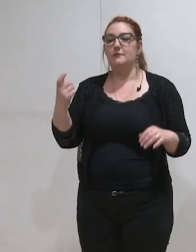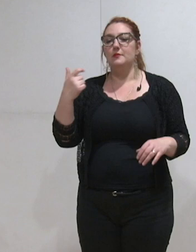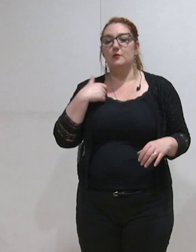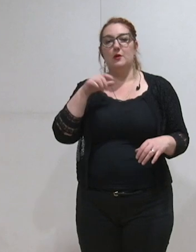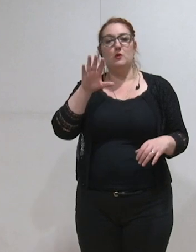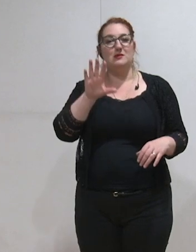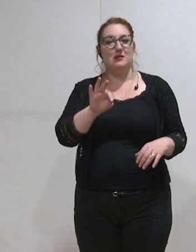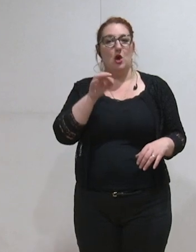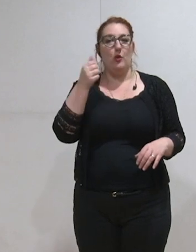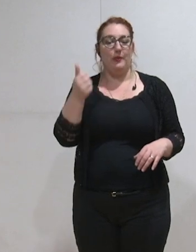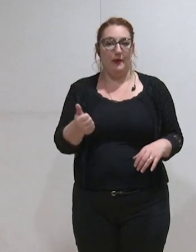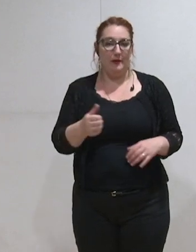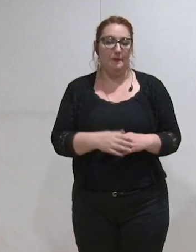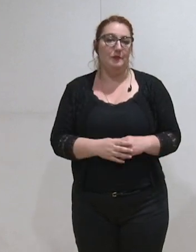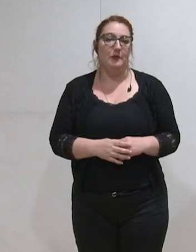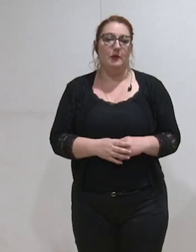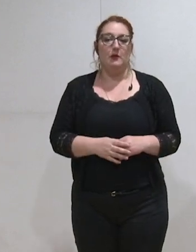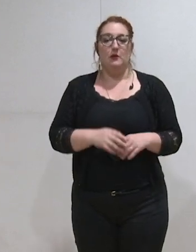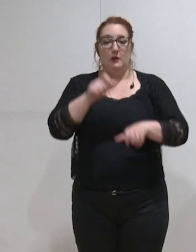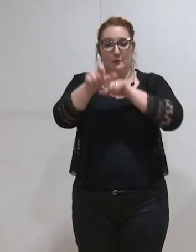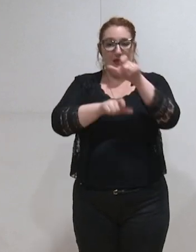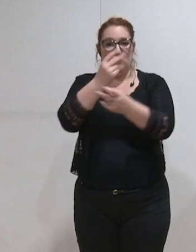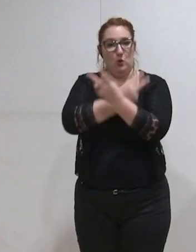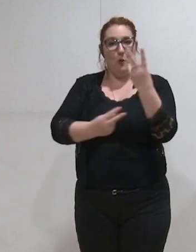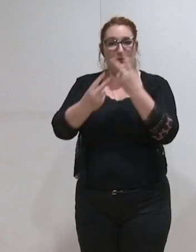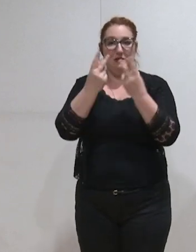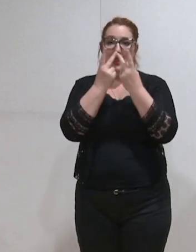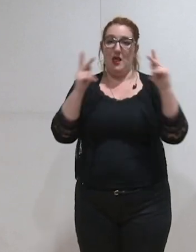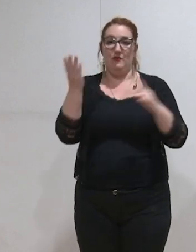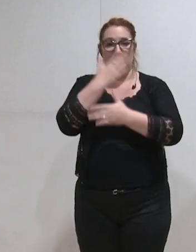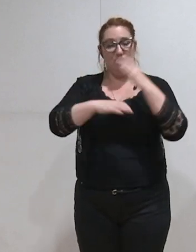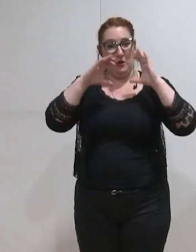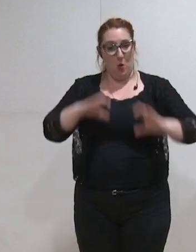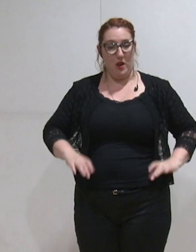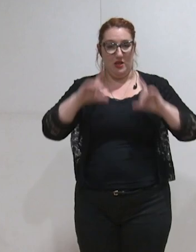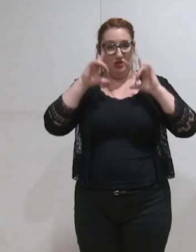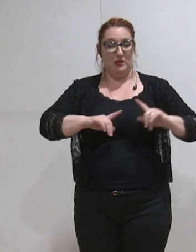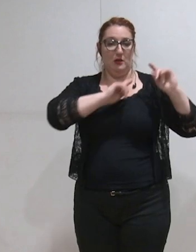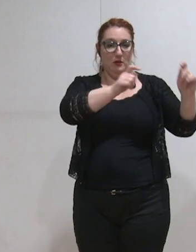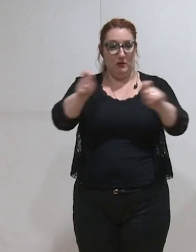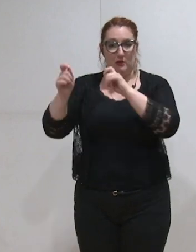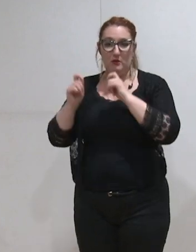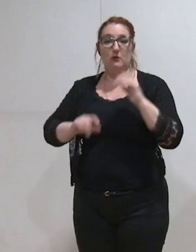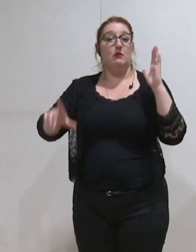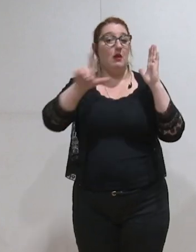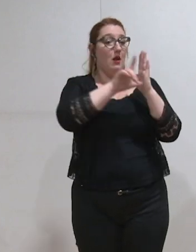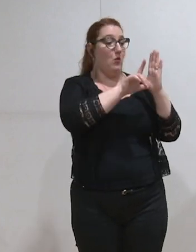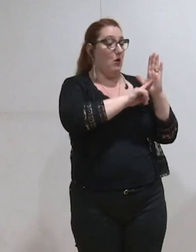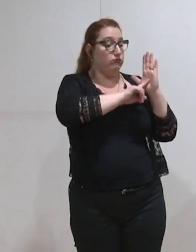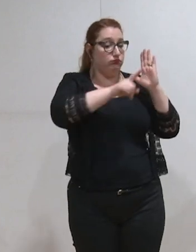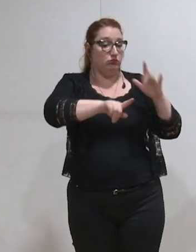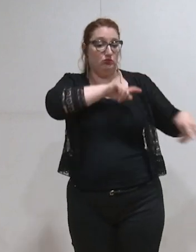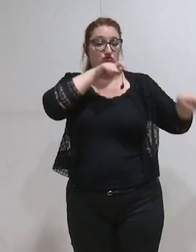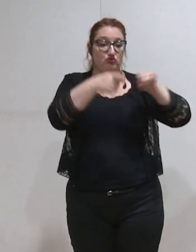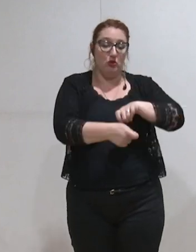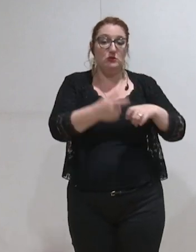numéro 51 désignation des représentants de la Ville dans les collèges et lycée donc il y a eu un changement de la loi qui fait que